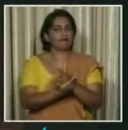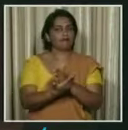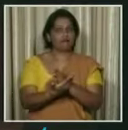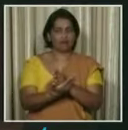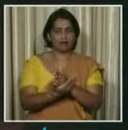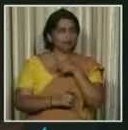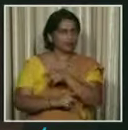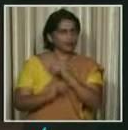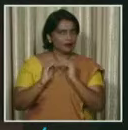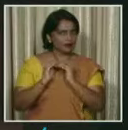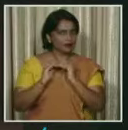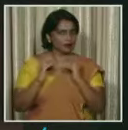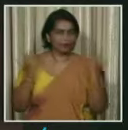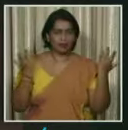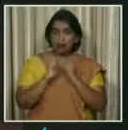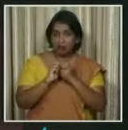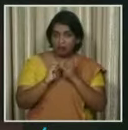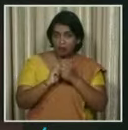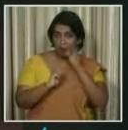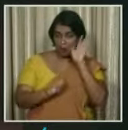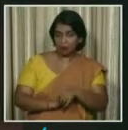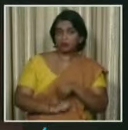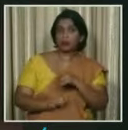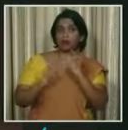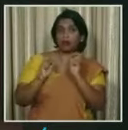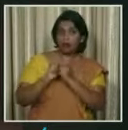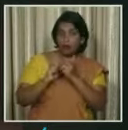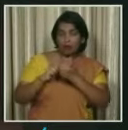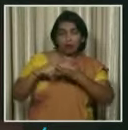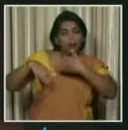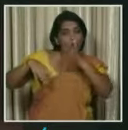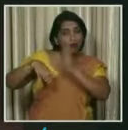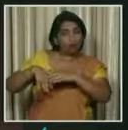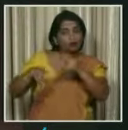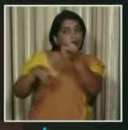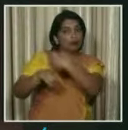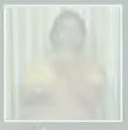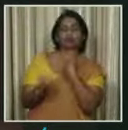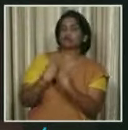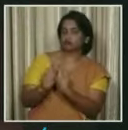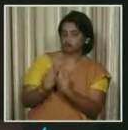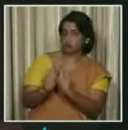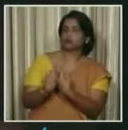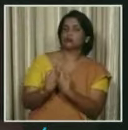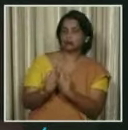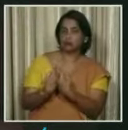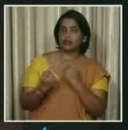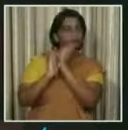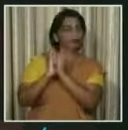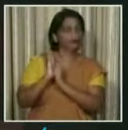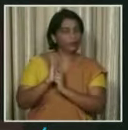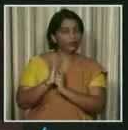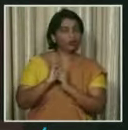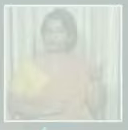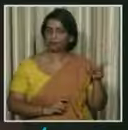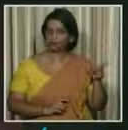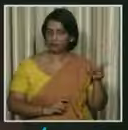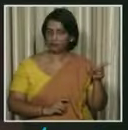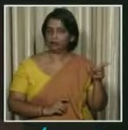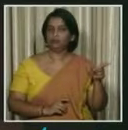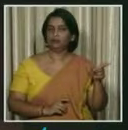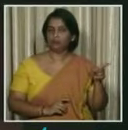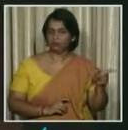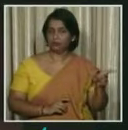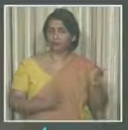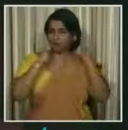එහෙම නෙවෙයි වෙන්න ඕන. විපතක් කරාම විපතට භාජනය වූ කණ්ඩායම පරීක්ෂණ පවත්තලා වන්දි තක්සේරුවක් කරලා විපත කරපු මේ